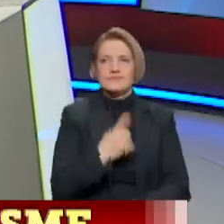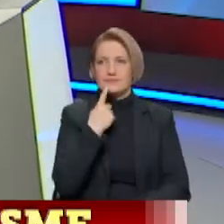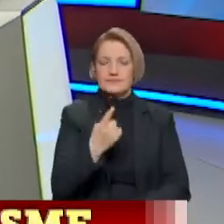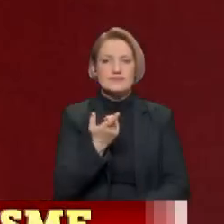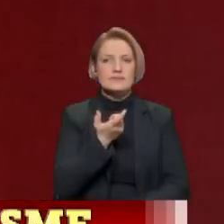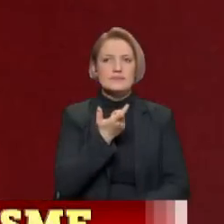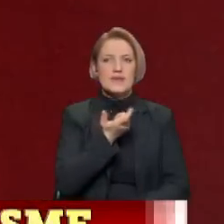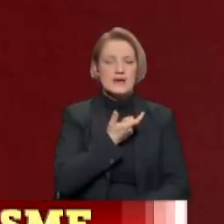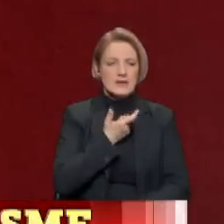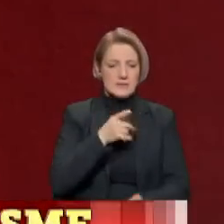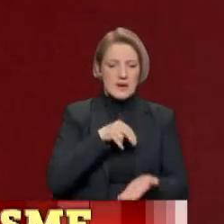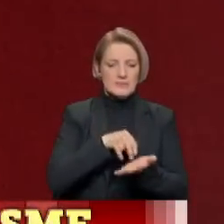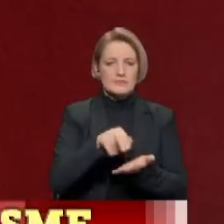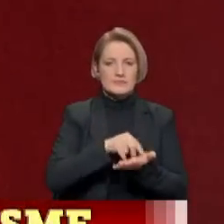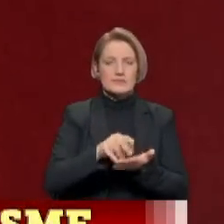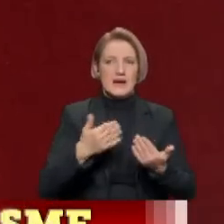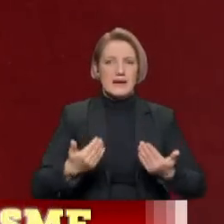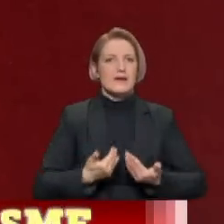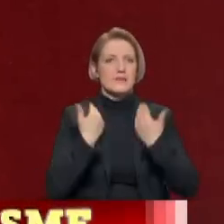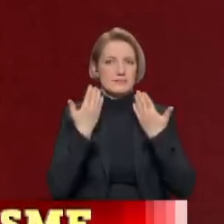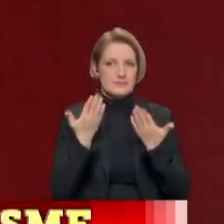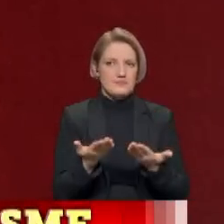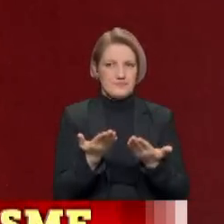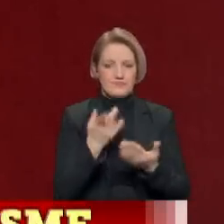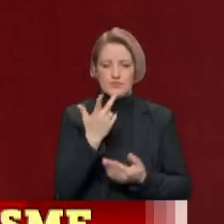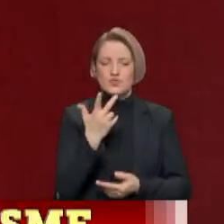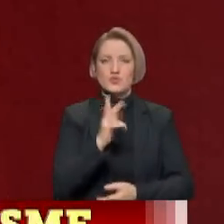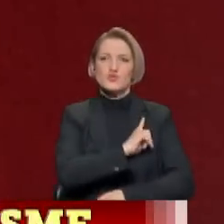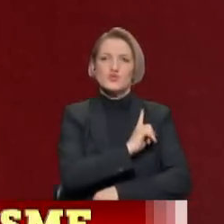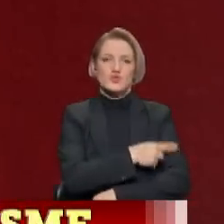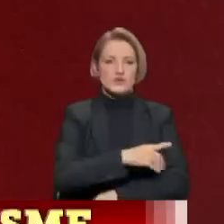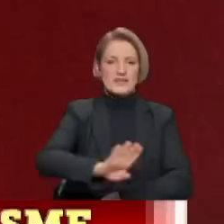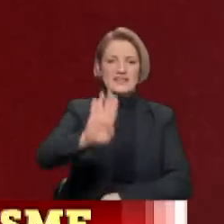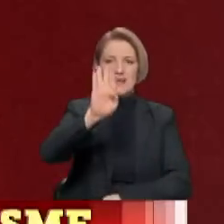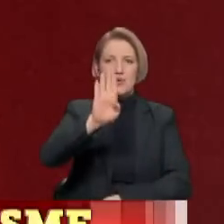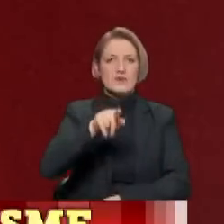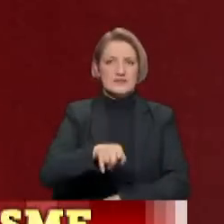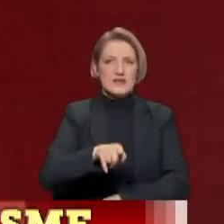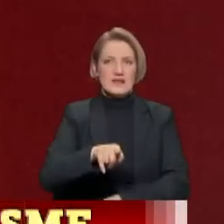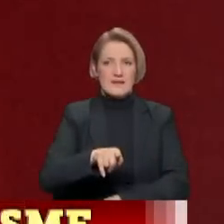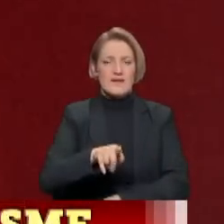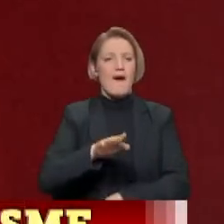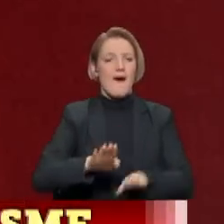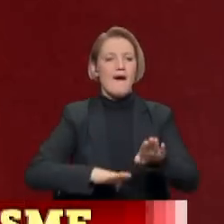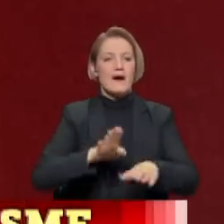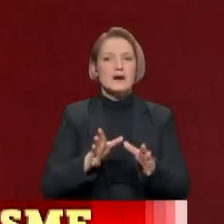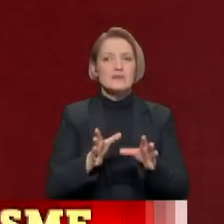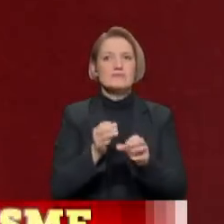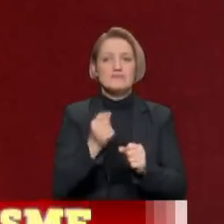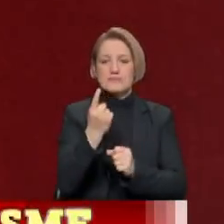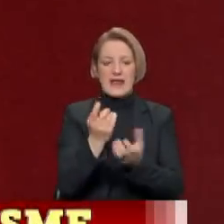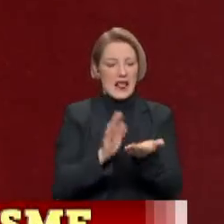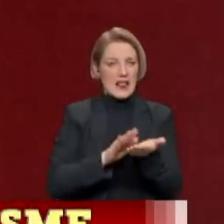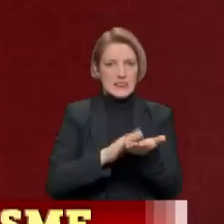ki yasama, yürütme, yargı erkleri, o üç güç, demokrasinin saç ayağı onlar çünkü. Bir